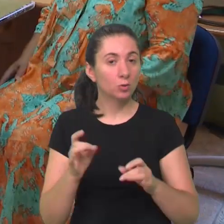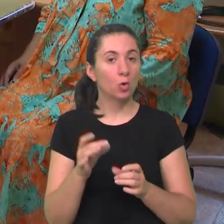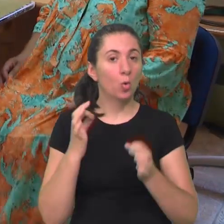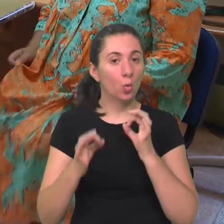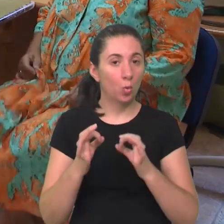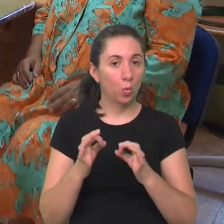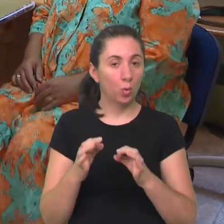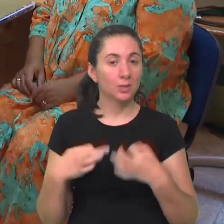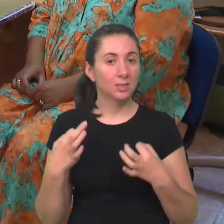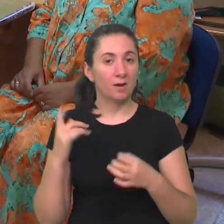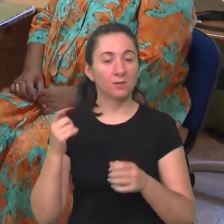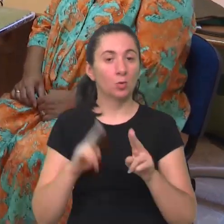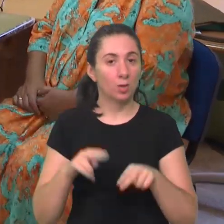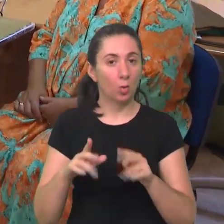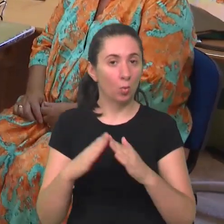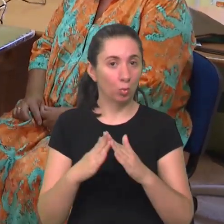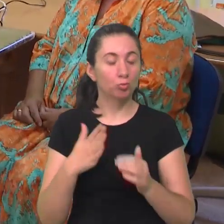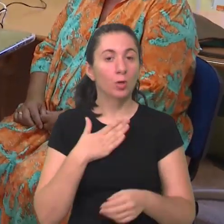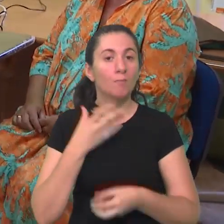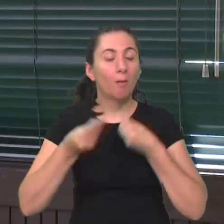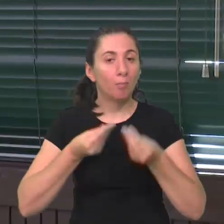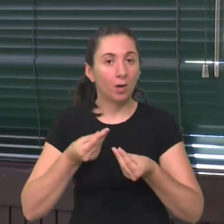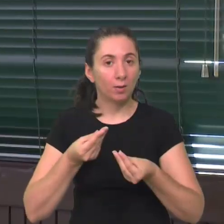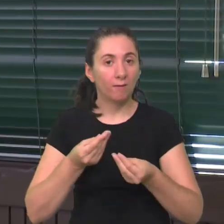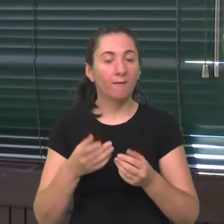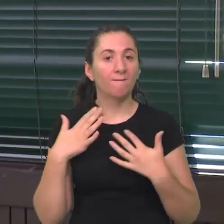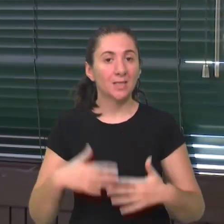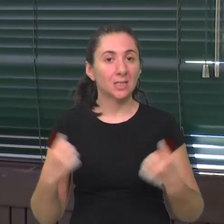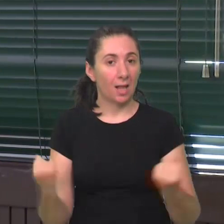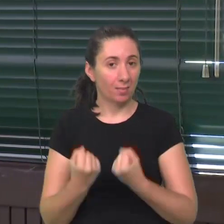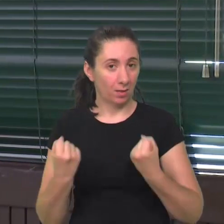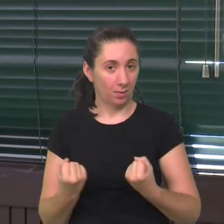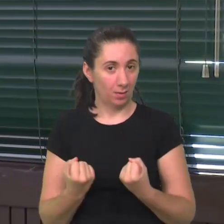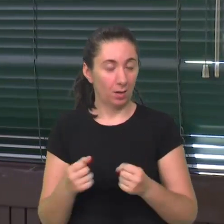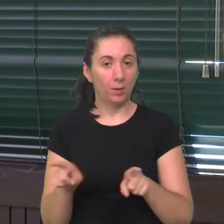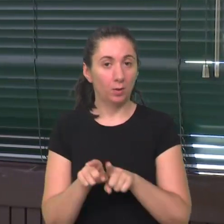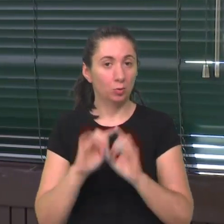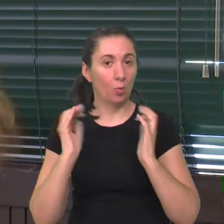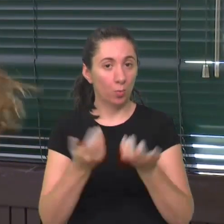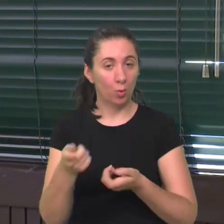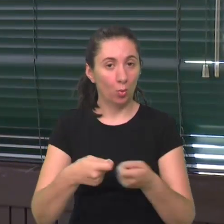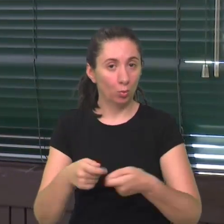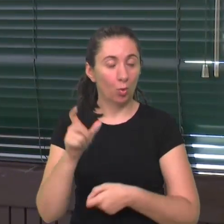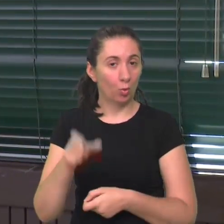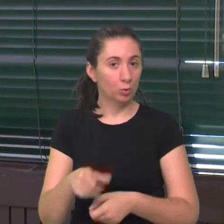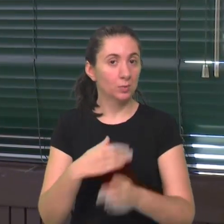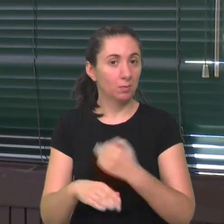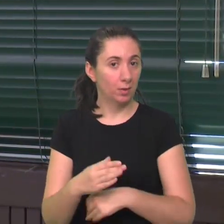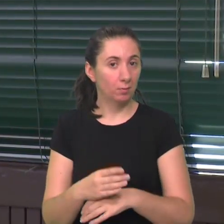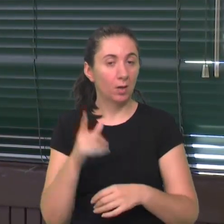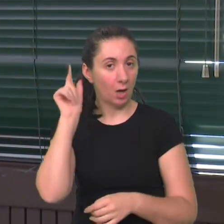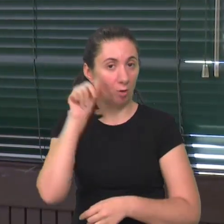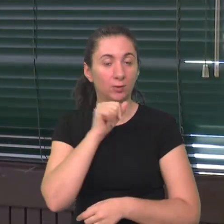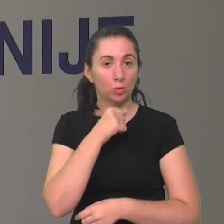rujna Ustanova za zdravstvenu njegu u kući ima predavanje o fizikalnoj terapiji, također u prostoru Udruge osobe s